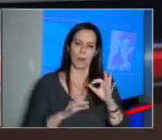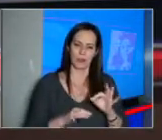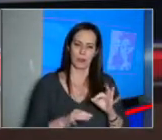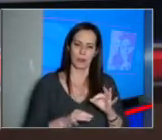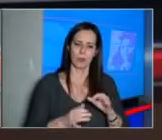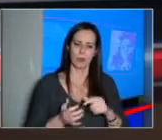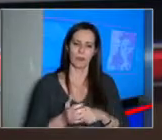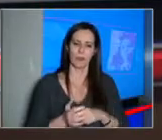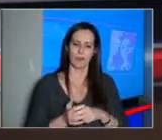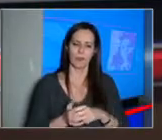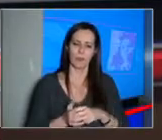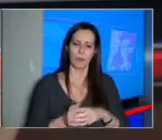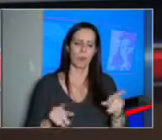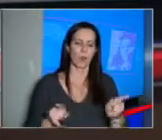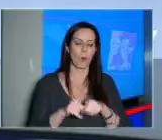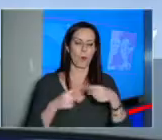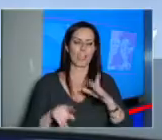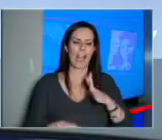לגמרי, כן. כמו גם מוזיקה קלאסית.